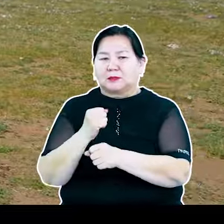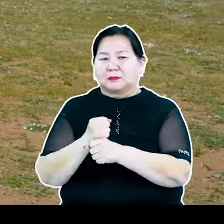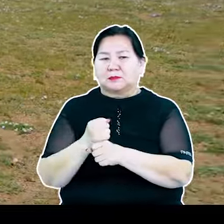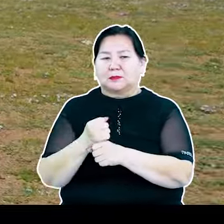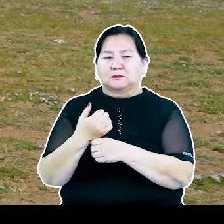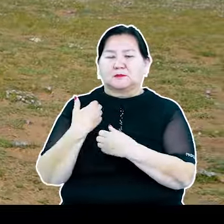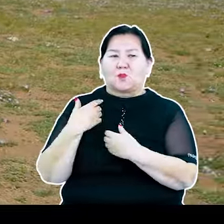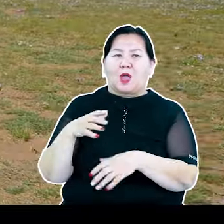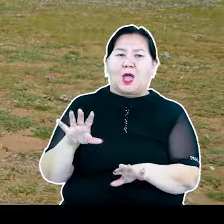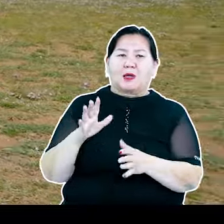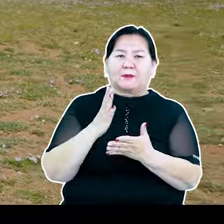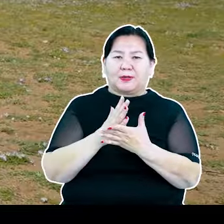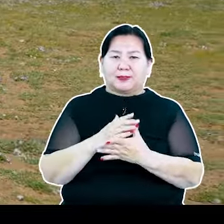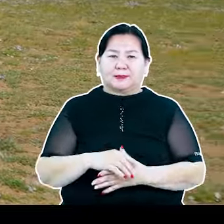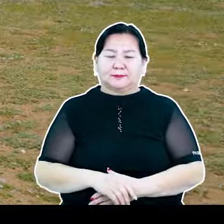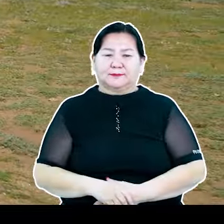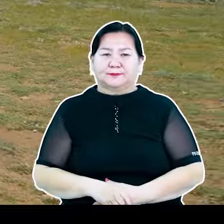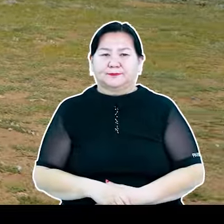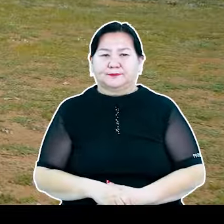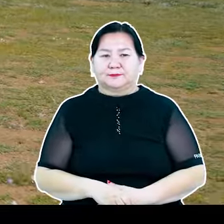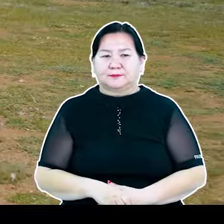ажлаас зүгтцгааж байлаа.